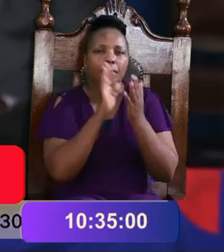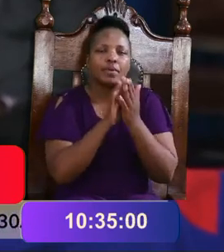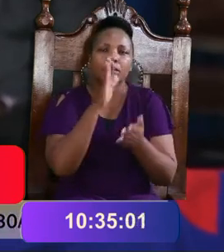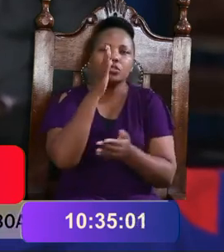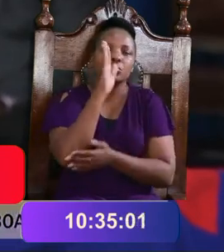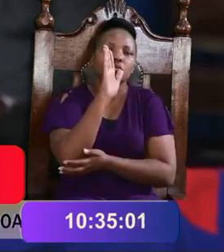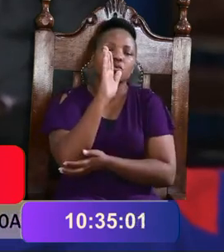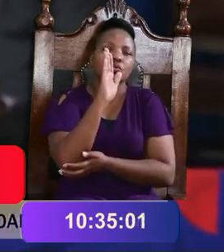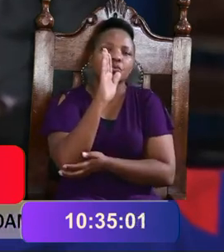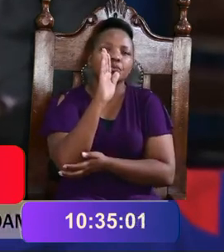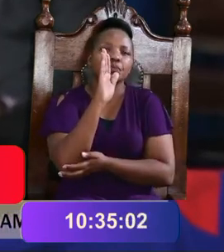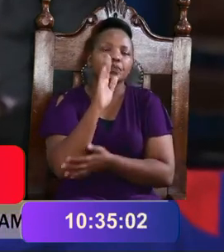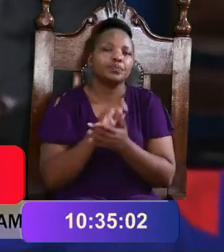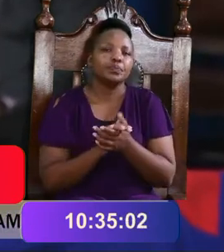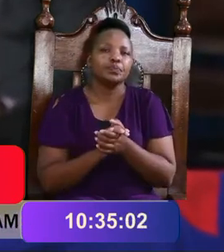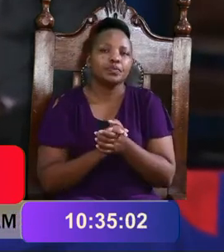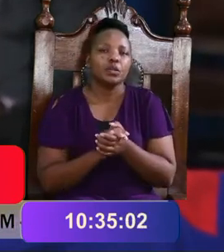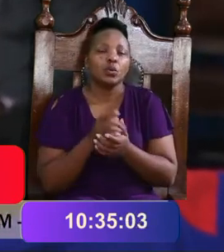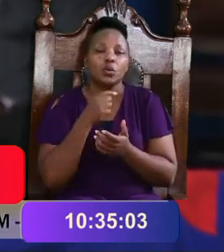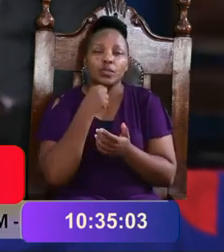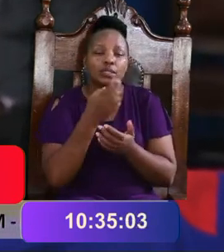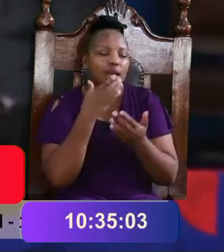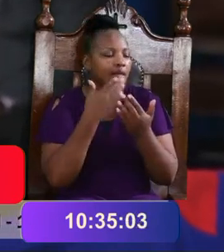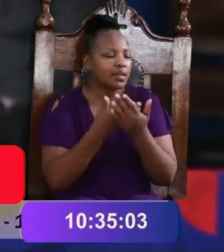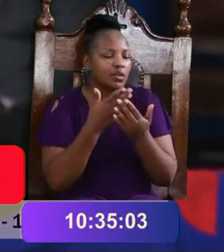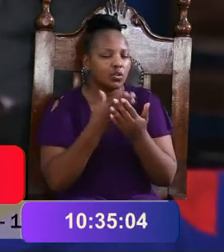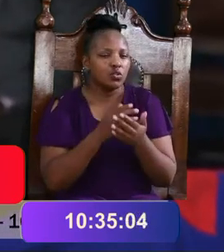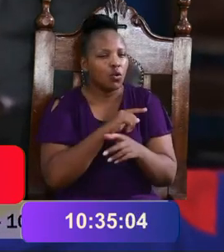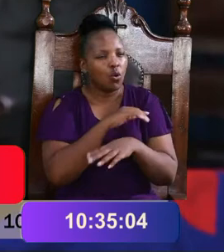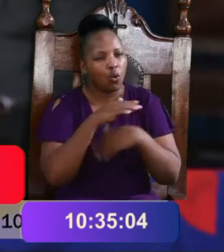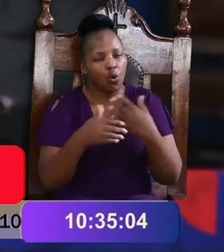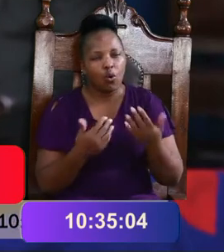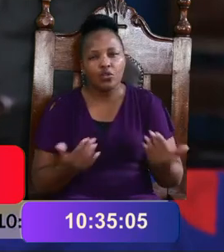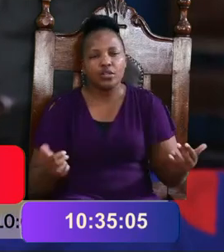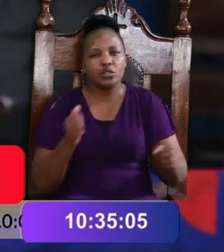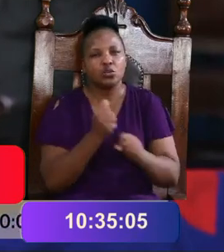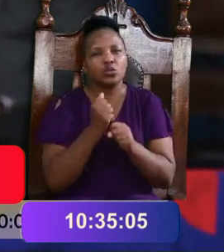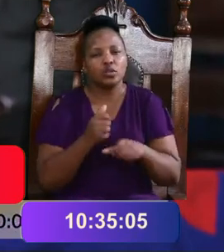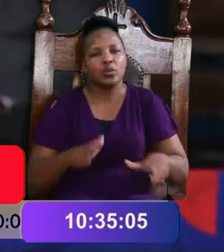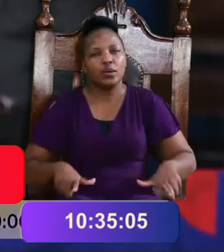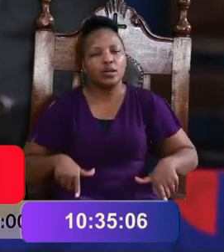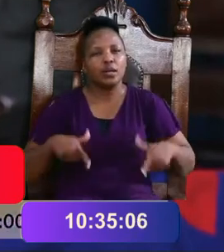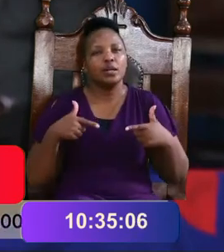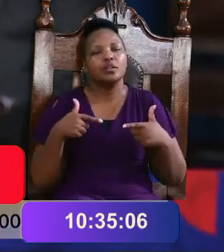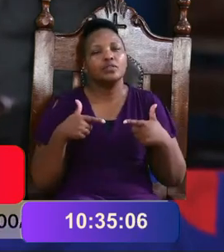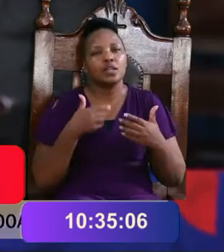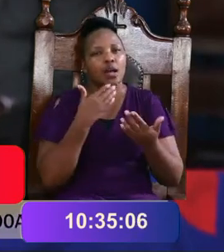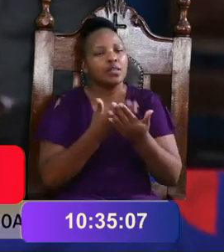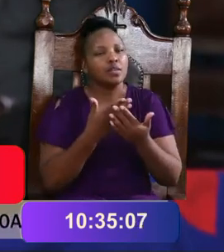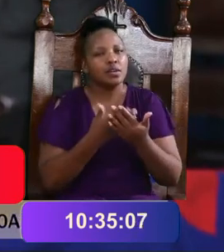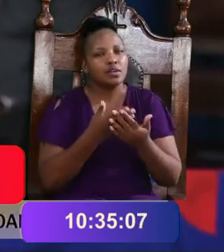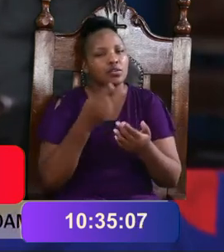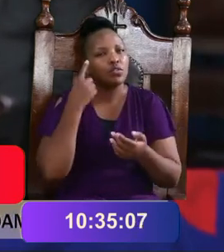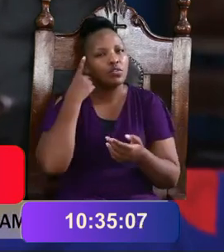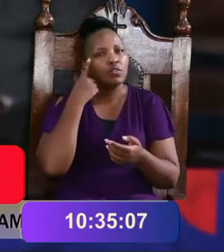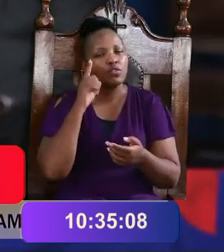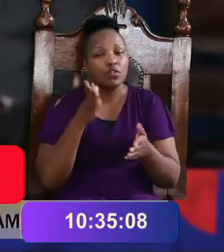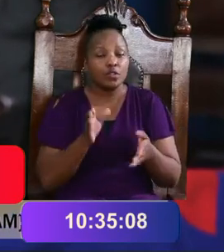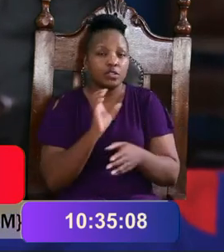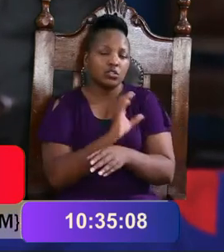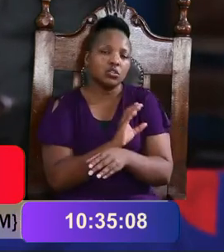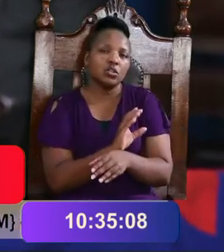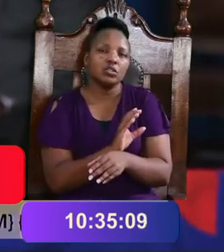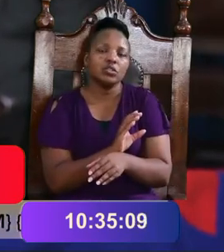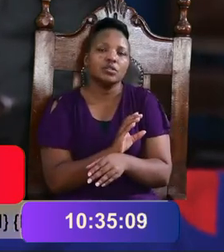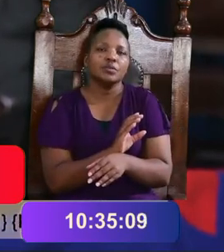tuakuinua mfalme. Bwana, tukisema ni asanti kwa mambo yote ambayo umetutendea kwa maisha yetu mfalme. Ni asanti hata kwa hili kanisa